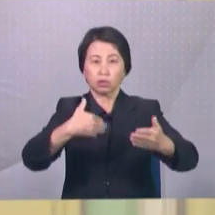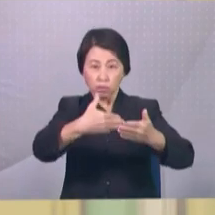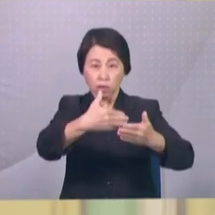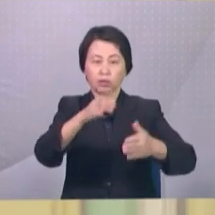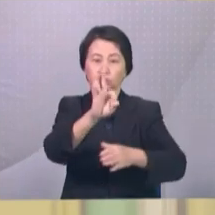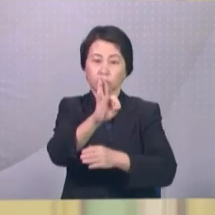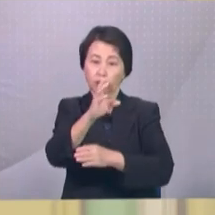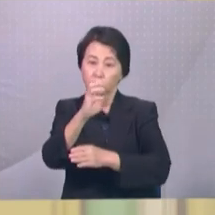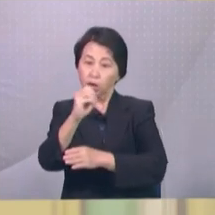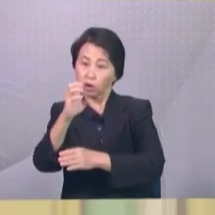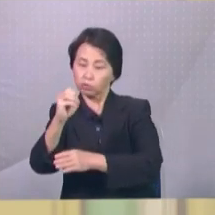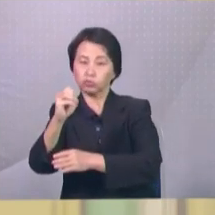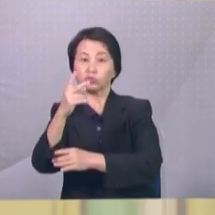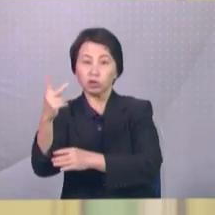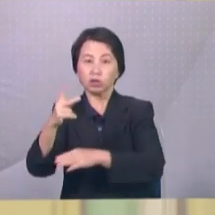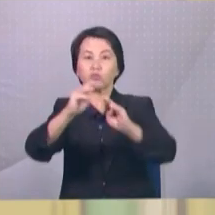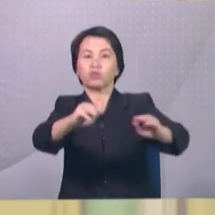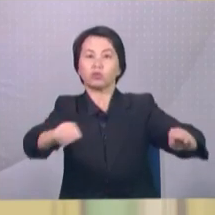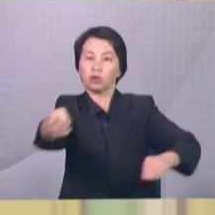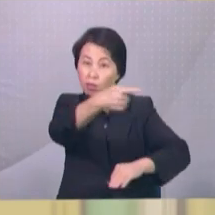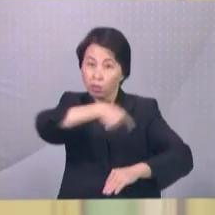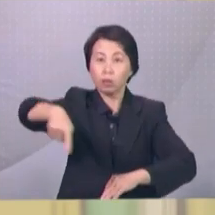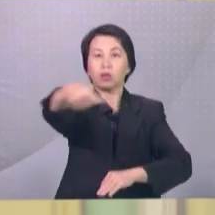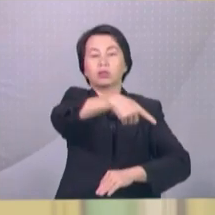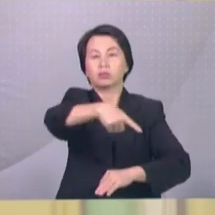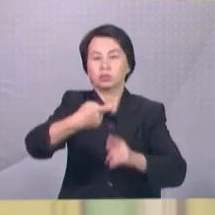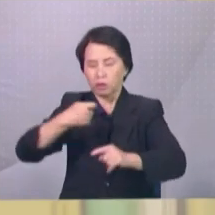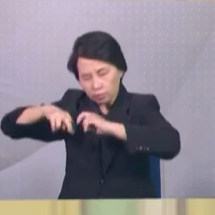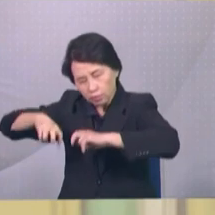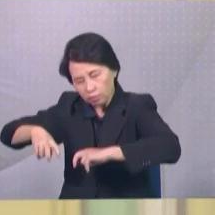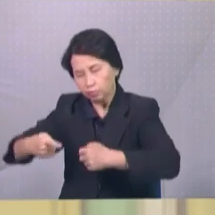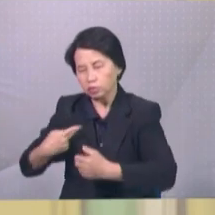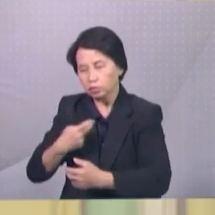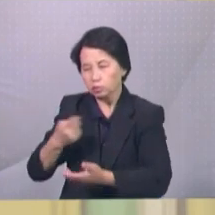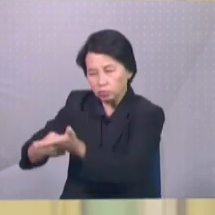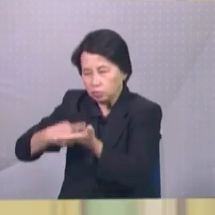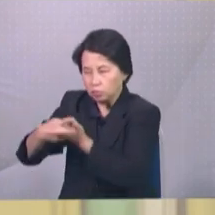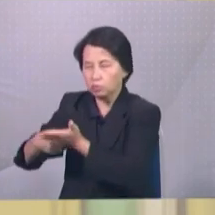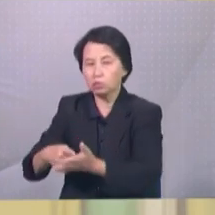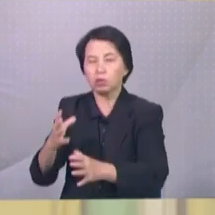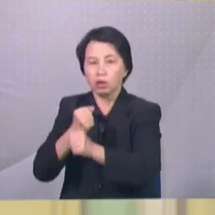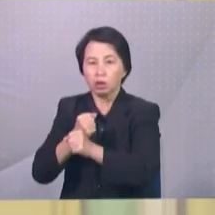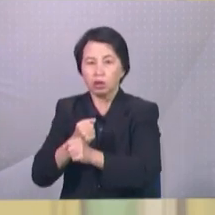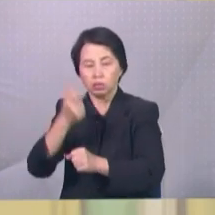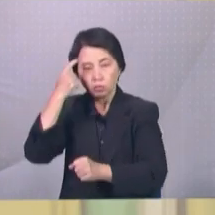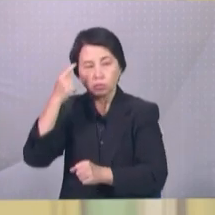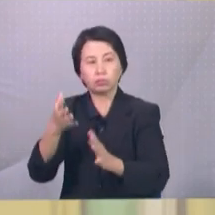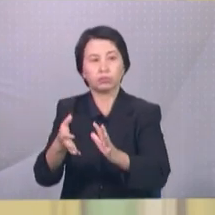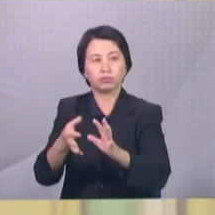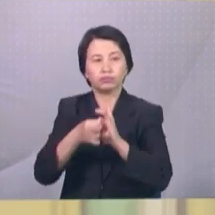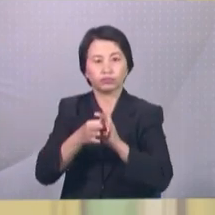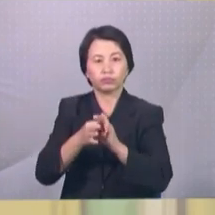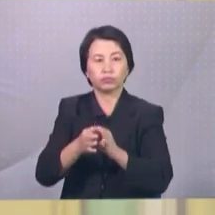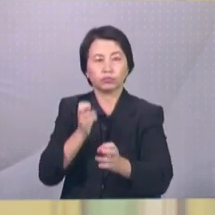murid, di mana daripada kaji selidik ini kita dapati bahawa pemilikan